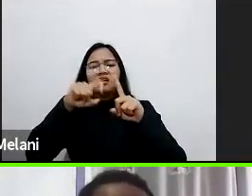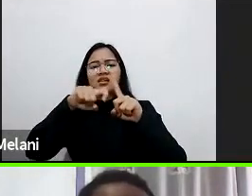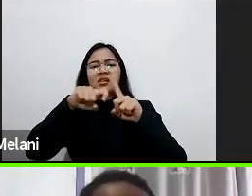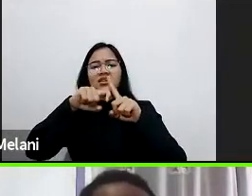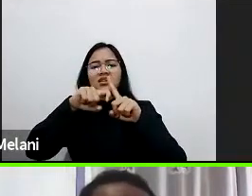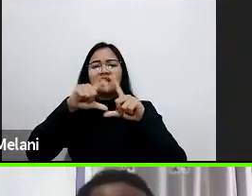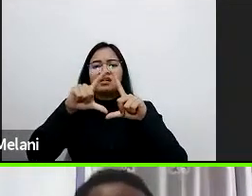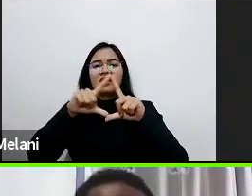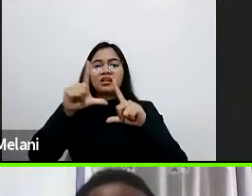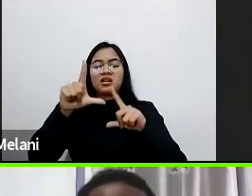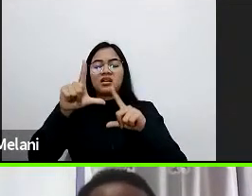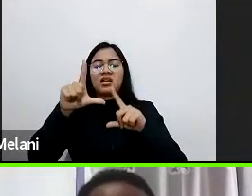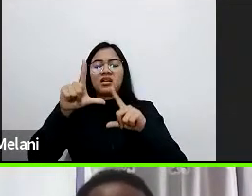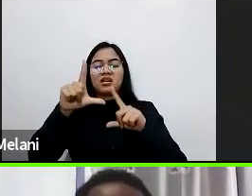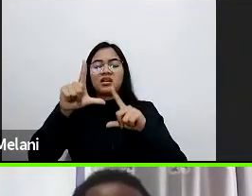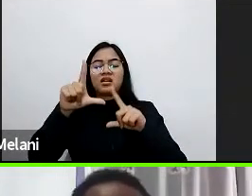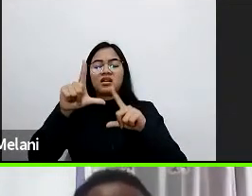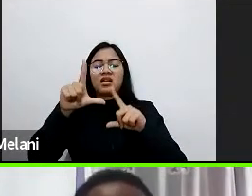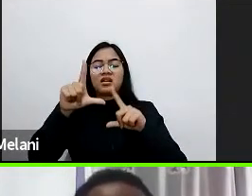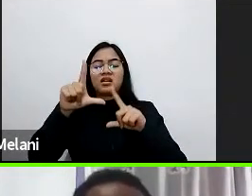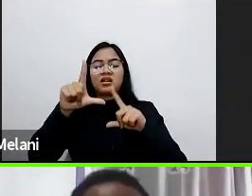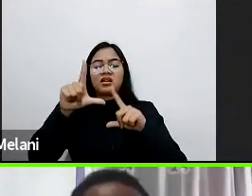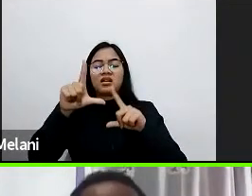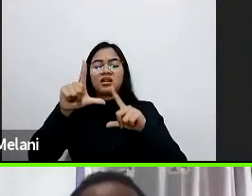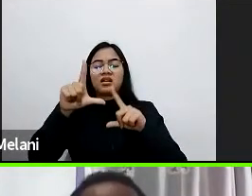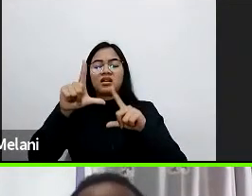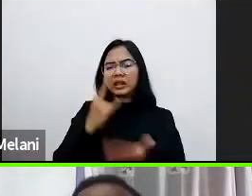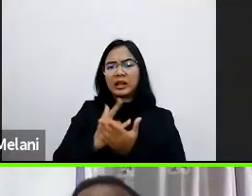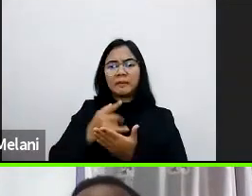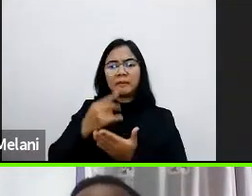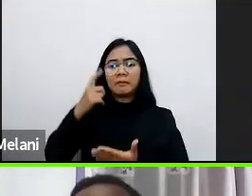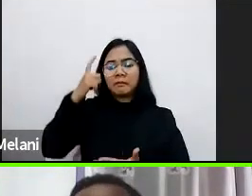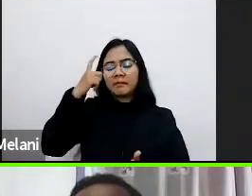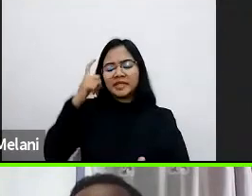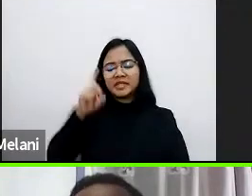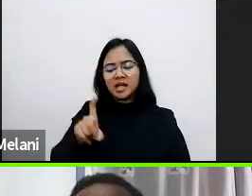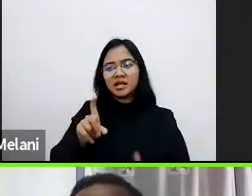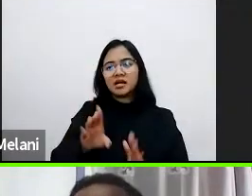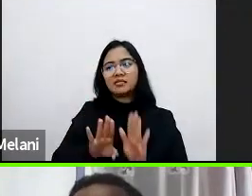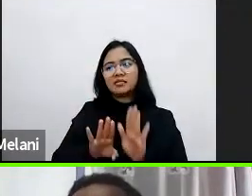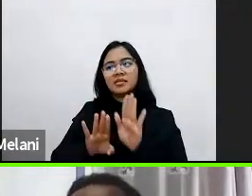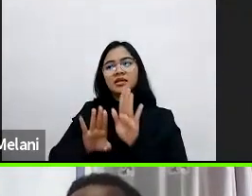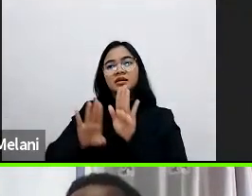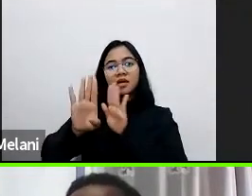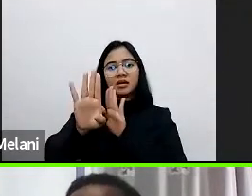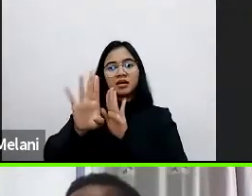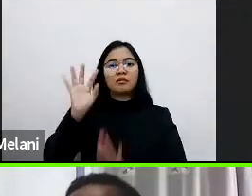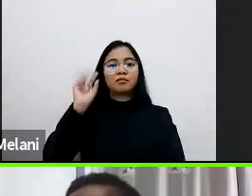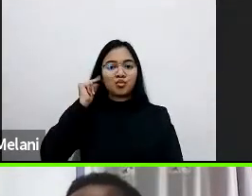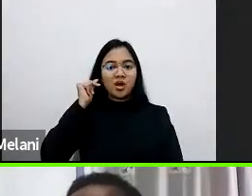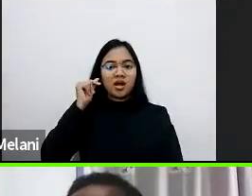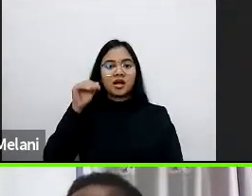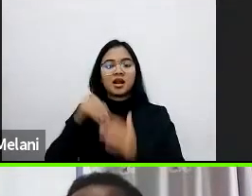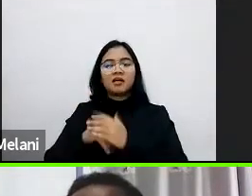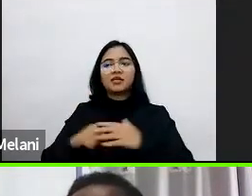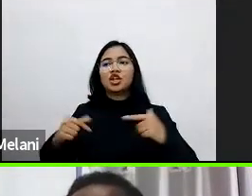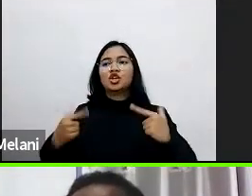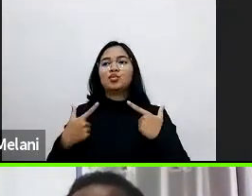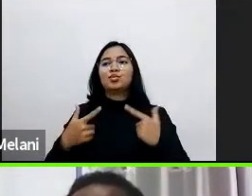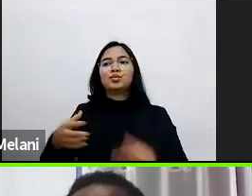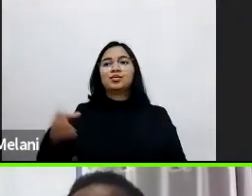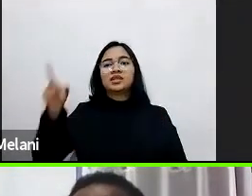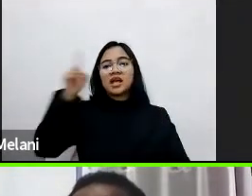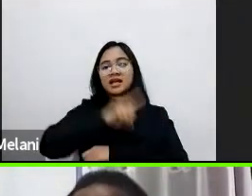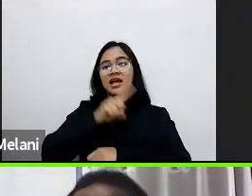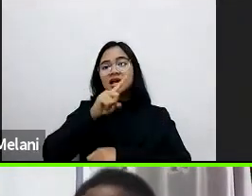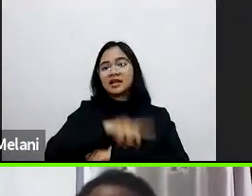meyakini nilai-nilai yang mengedepankan perempuan di dalam kehidupan sehari-hari. Nah, sehingga menjadi